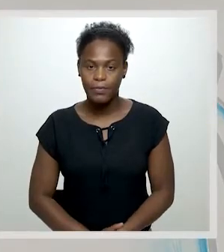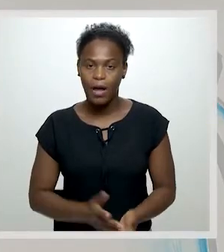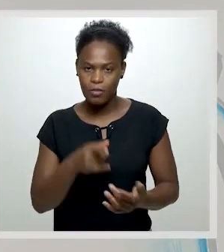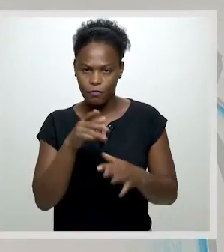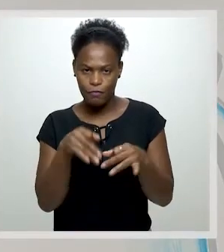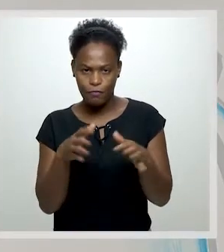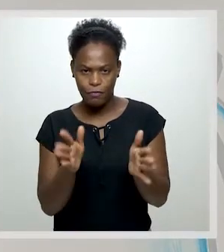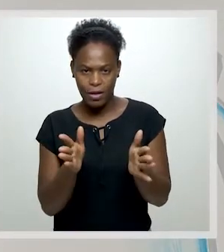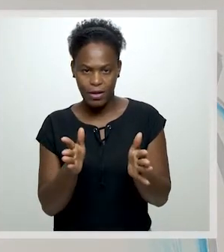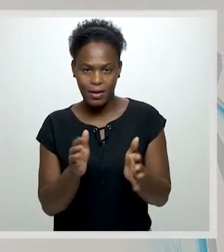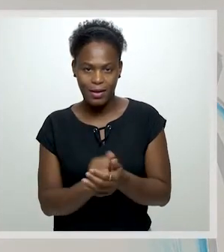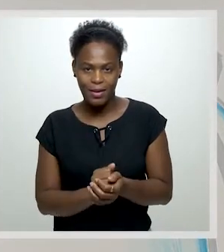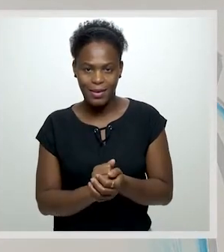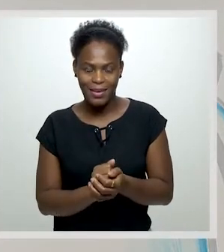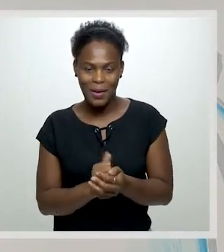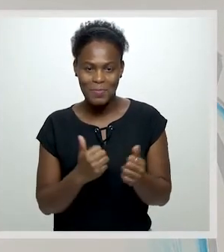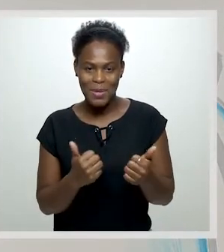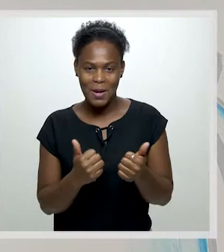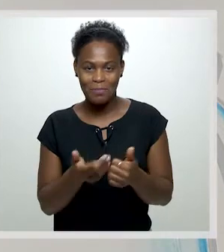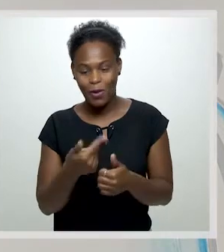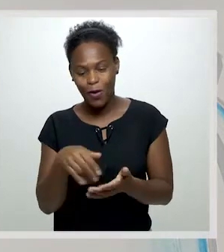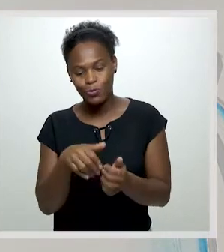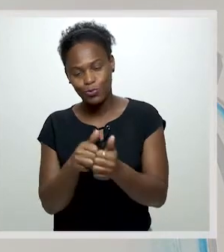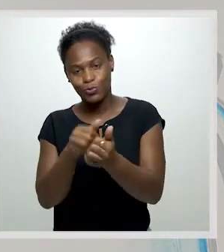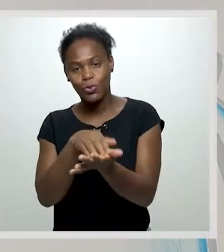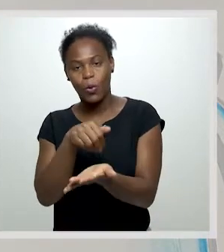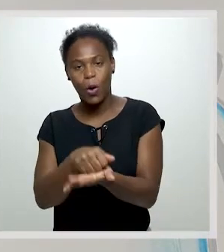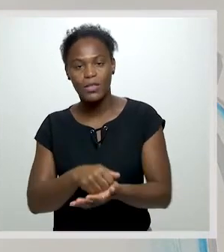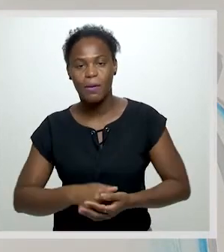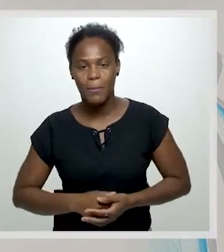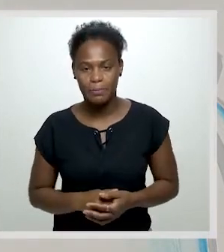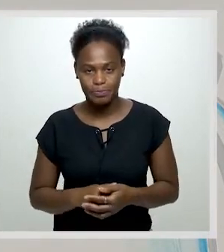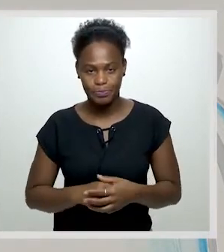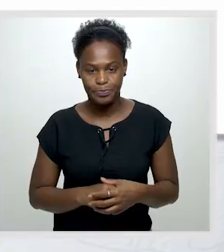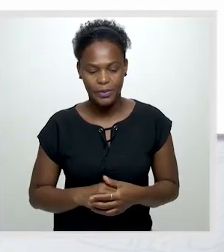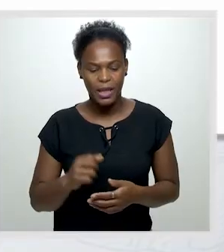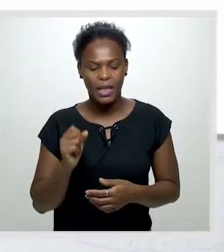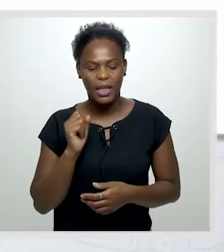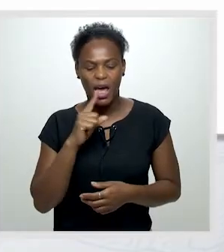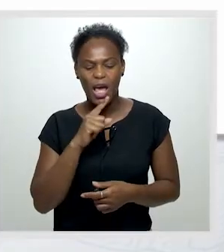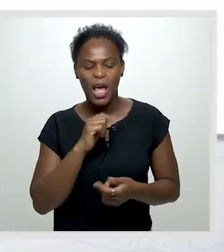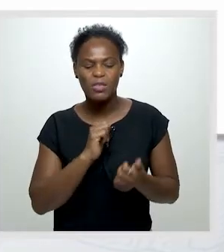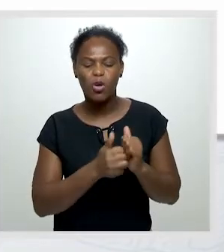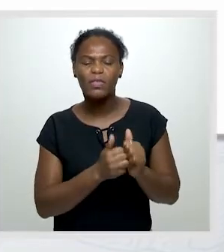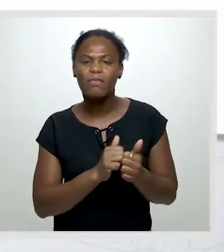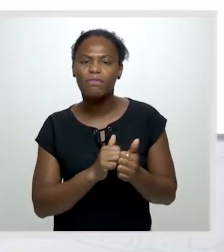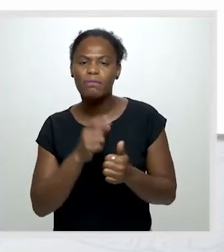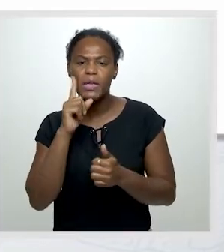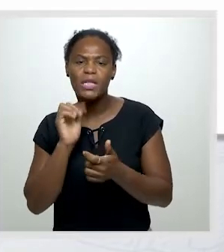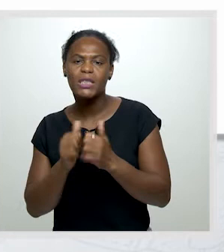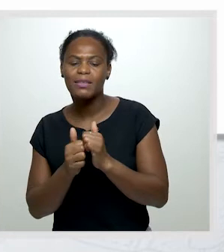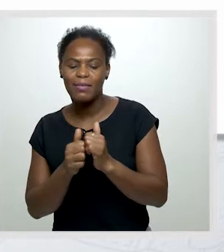Alors, tu as terminé? Bien. On corrige ensemble alors. Qui est sportif?